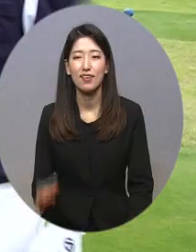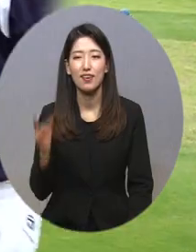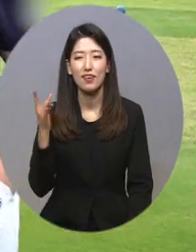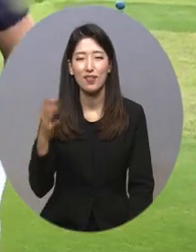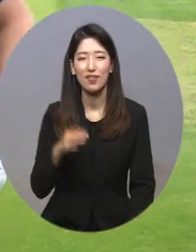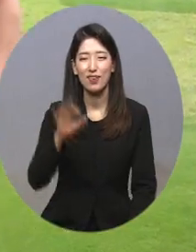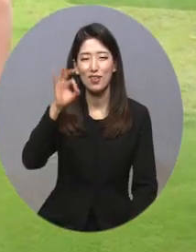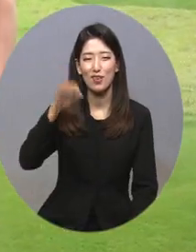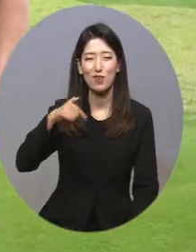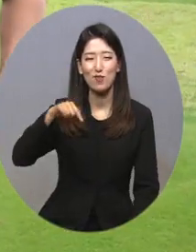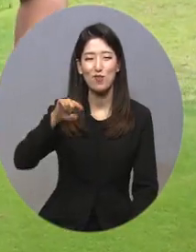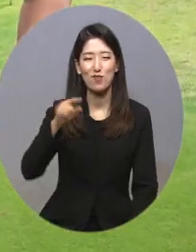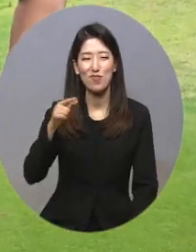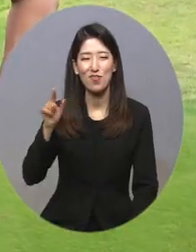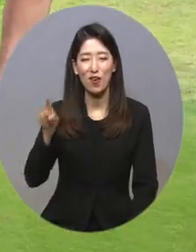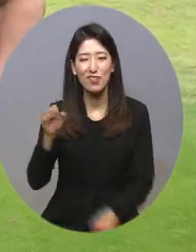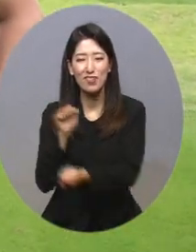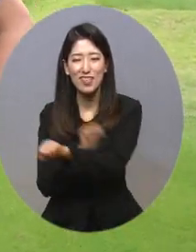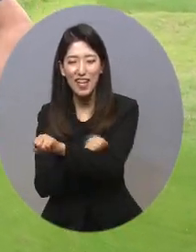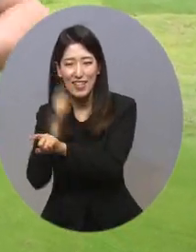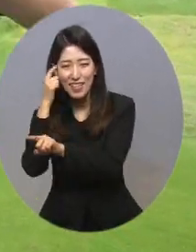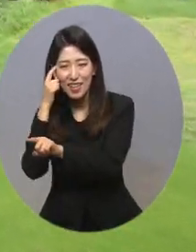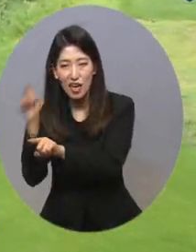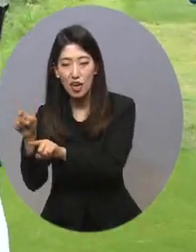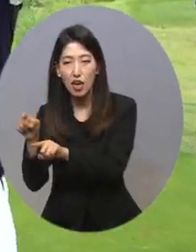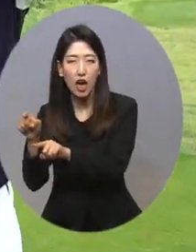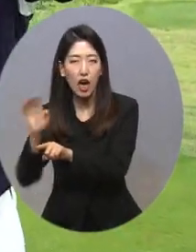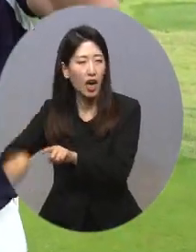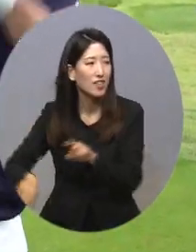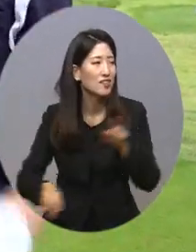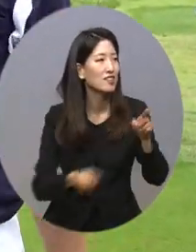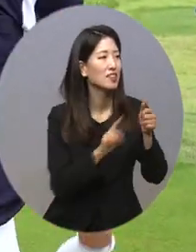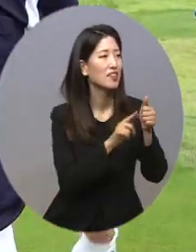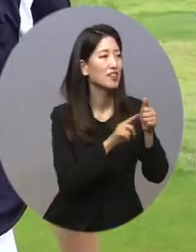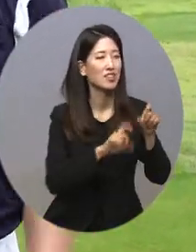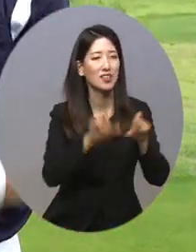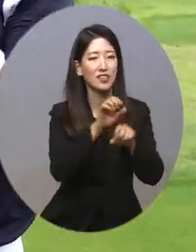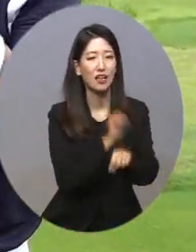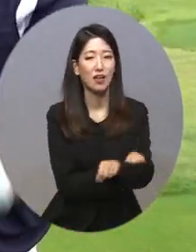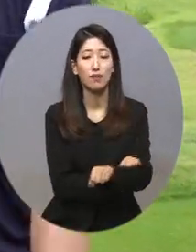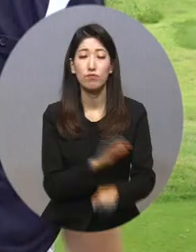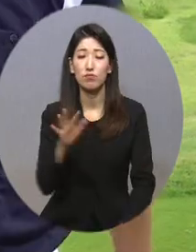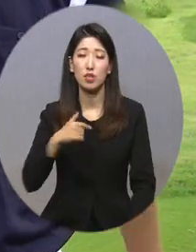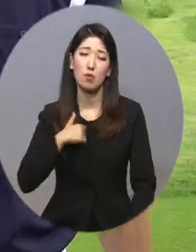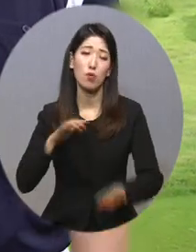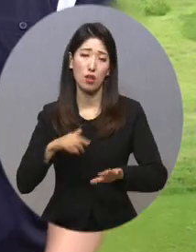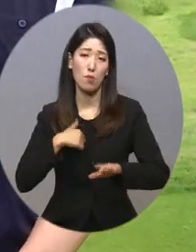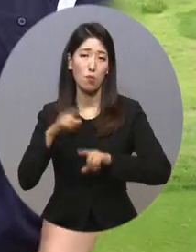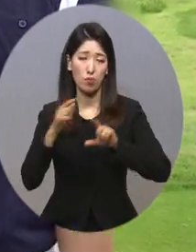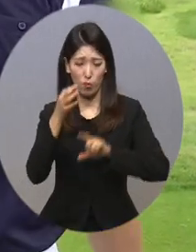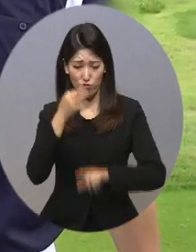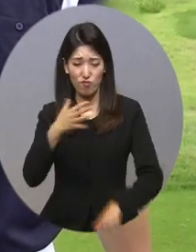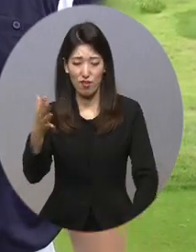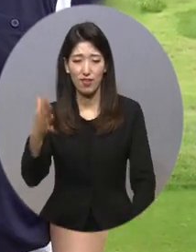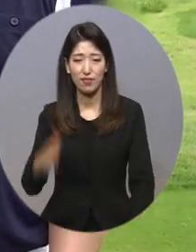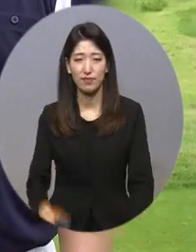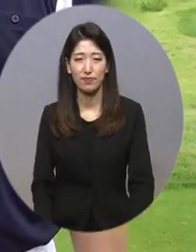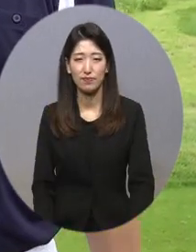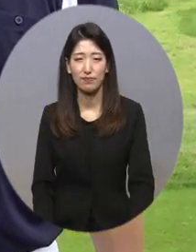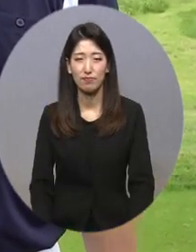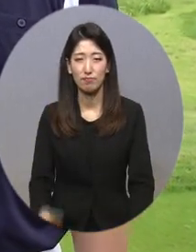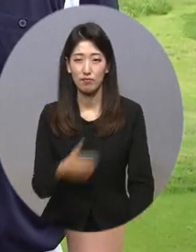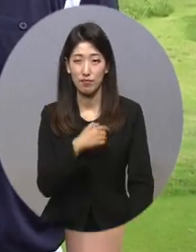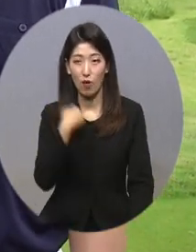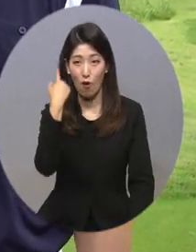우건이 오빠가 에이스라고 생각했는데 오빠가 에이스였어. 아 이번에 다시 바뀔 거야. 아 그래요? 봐봐. 보여주세요. 아, 형 또 자신감.